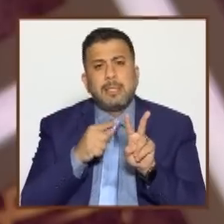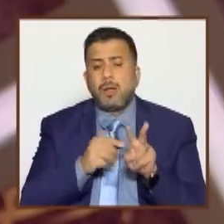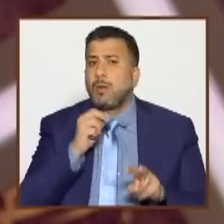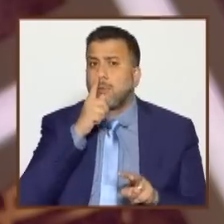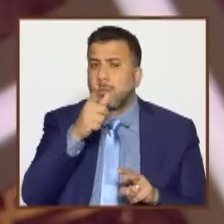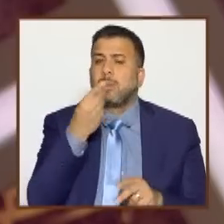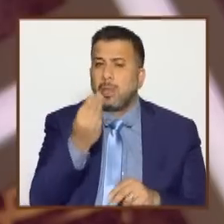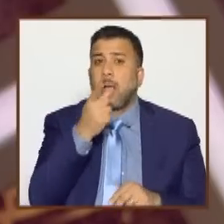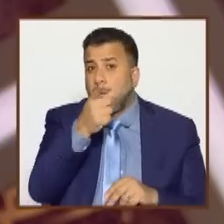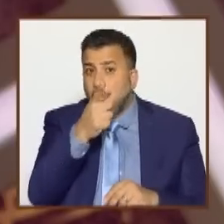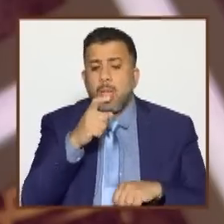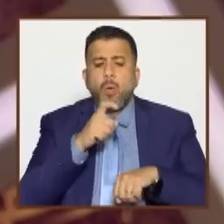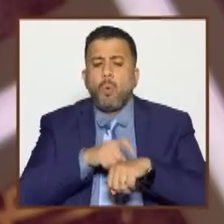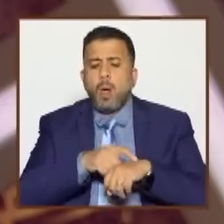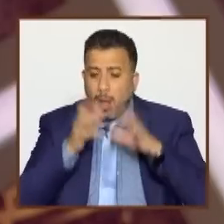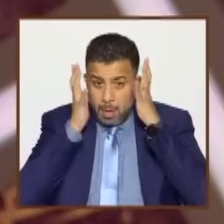إذا وجد وقتا